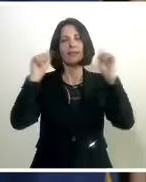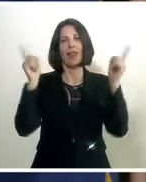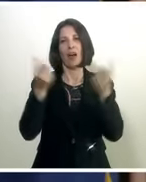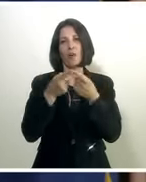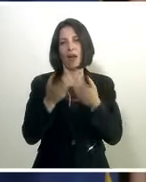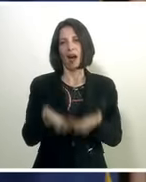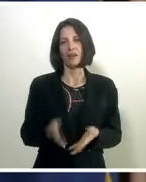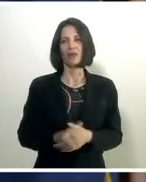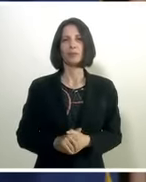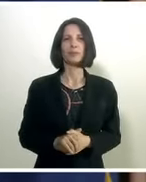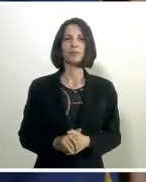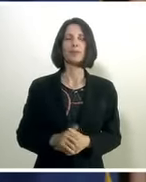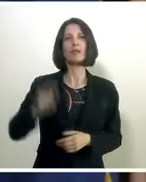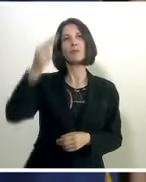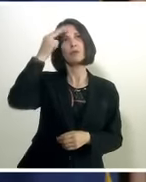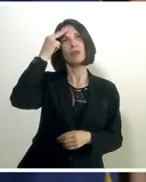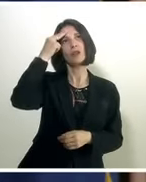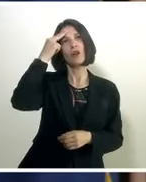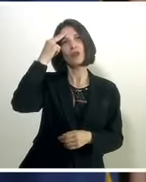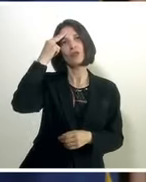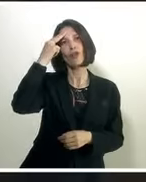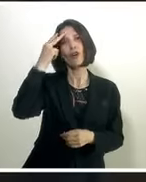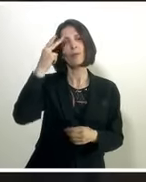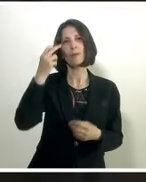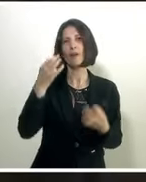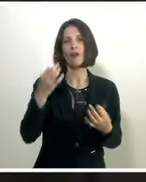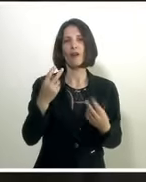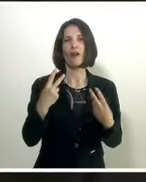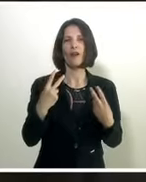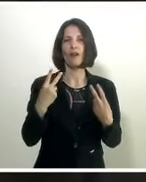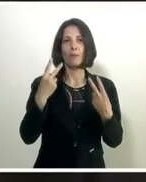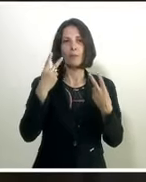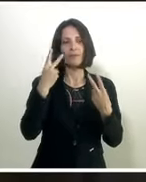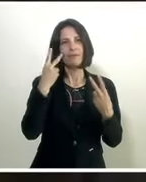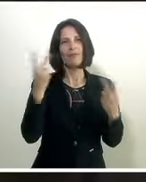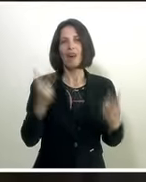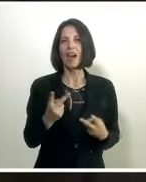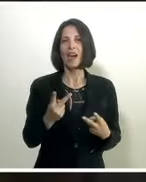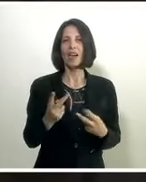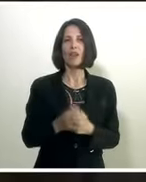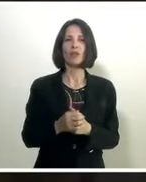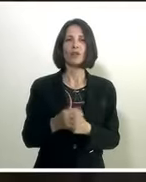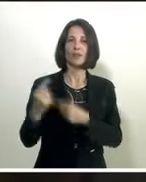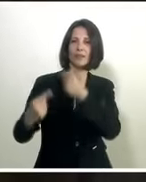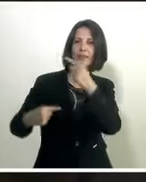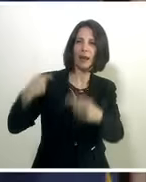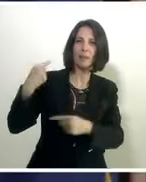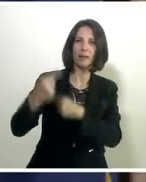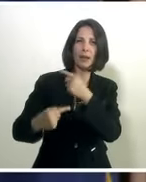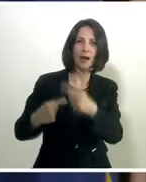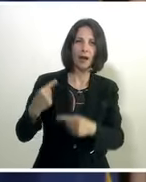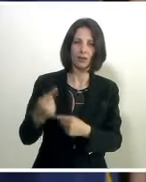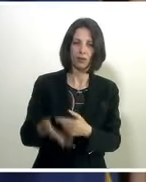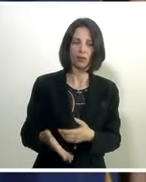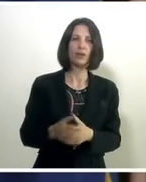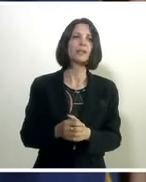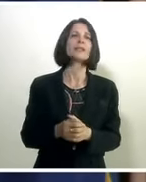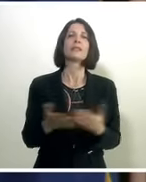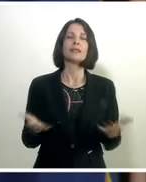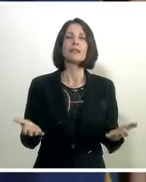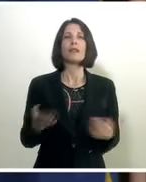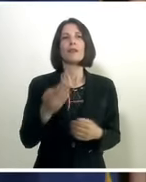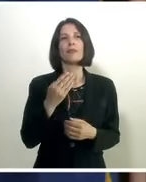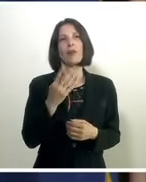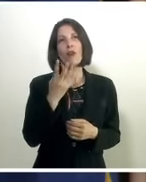questo ricordo così vivido e che c'è stato sempre tramandato in questi anni vi siamo particolarmente grati